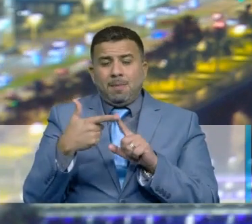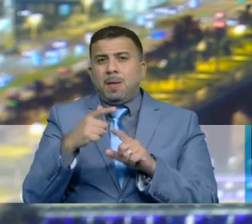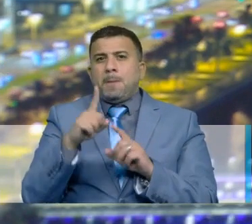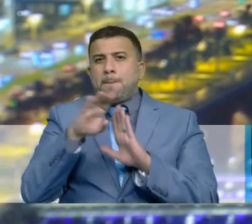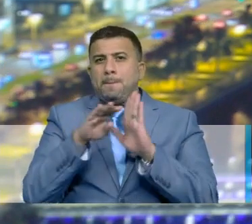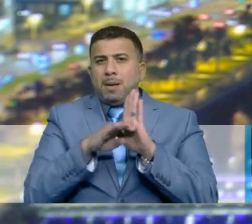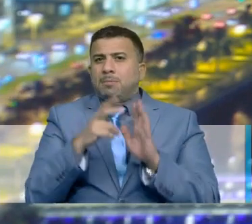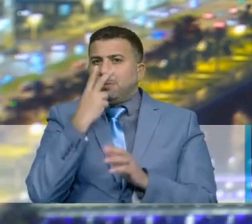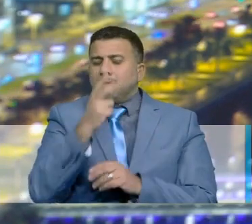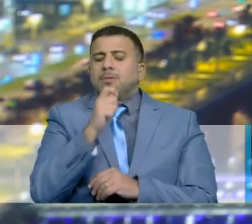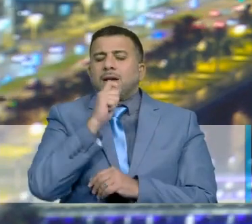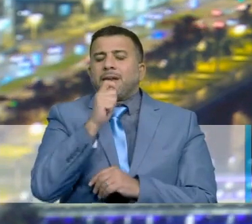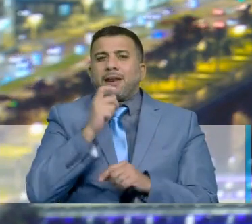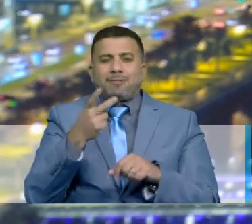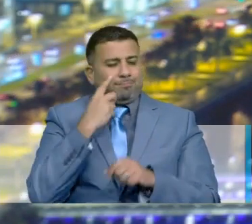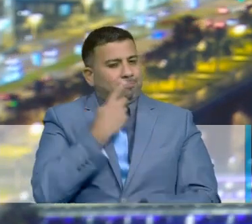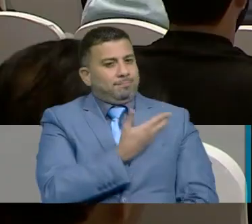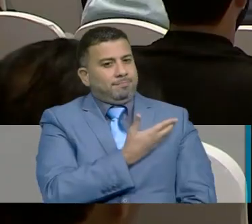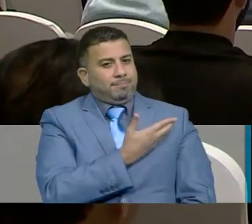البرنامج نستعرضها في التقرير التالي.